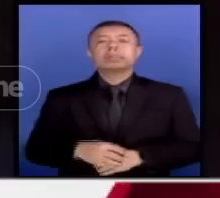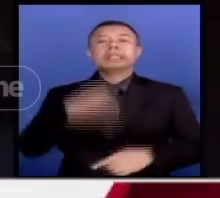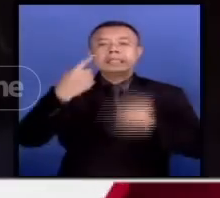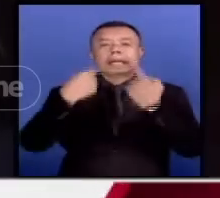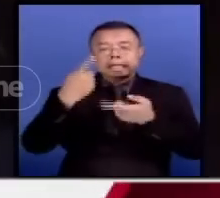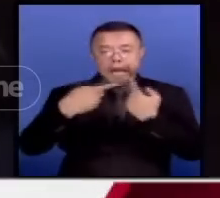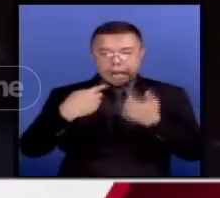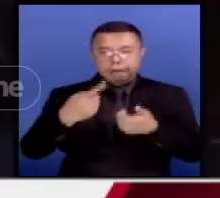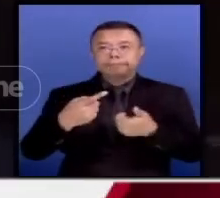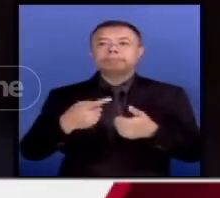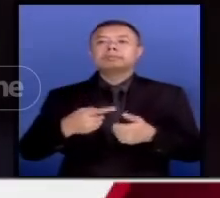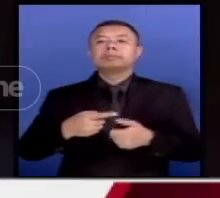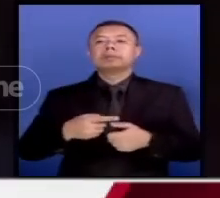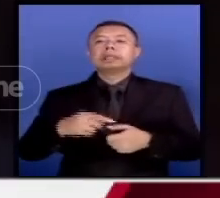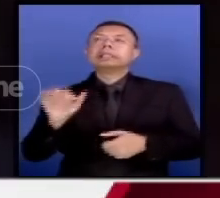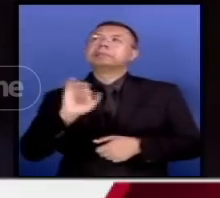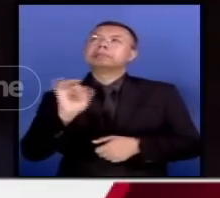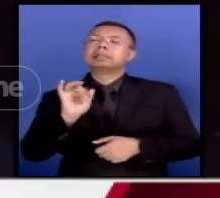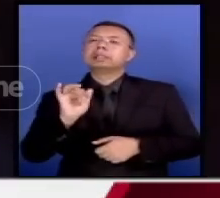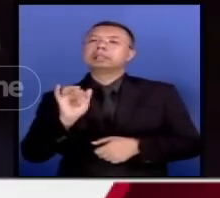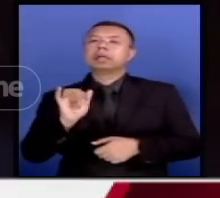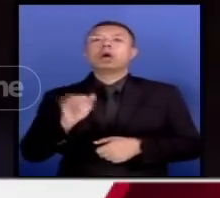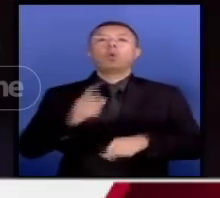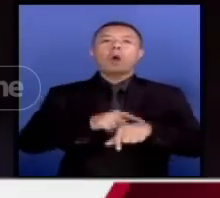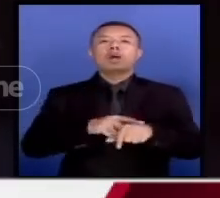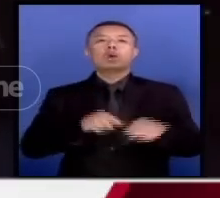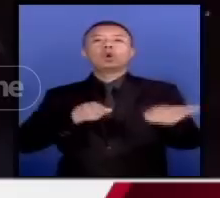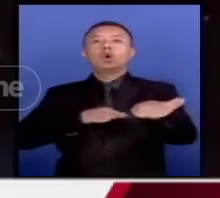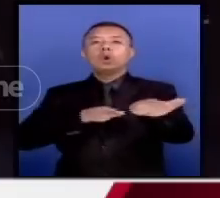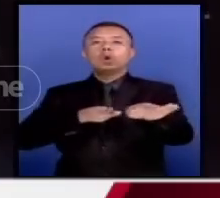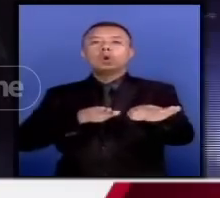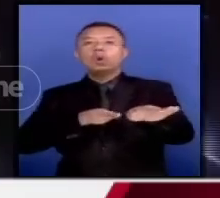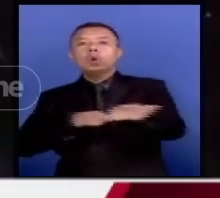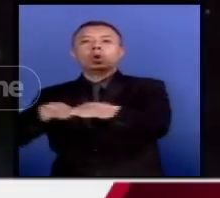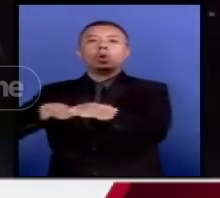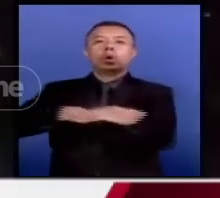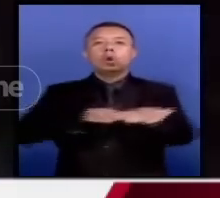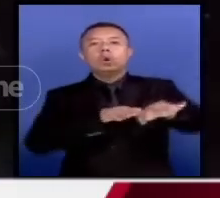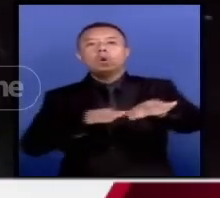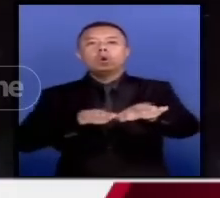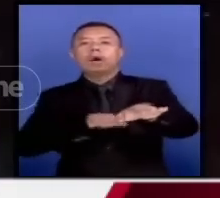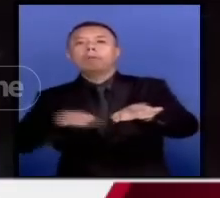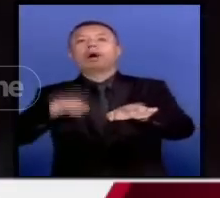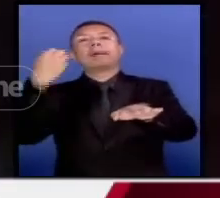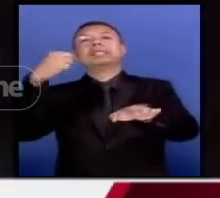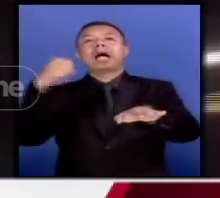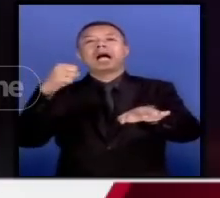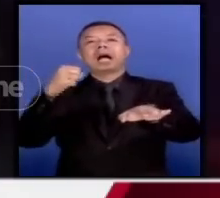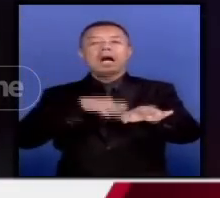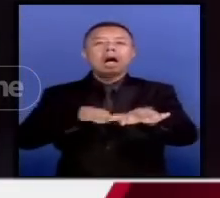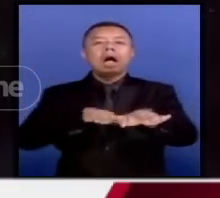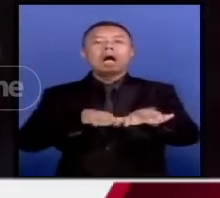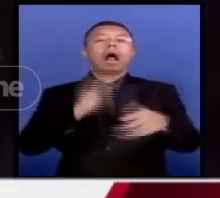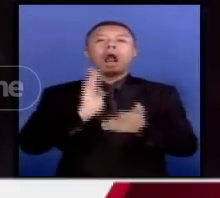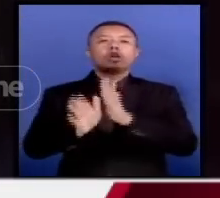Kronologinya sepertinya kayaknya dia nggak dikasih jalan sama si supir bapak tua itu.